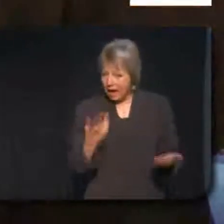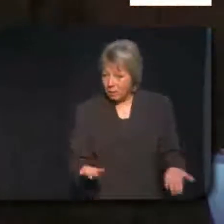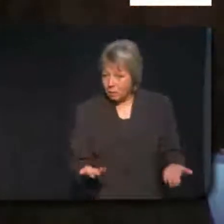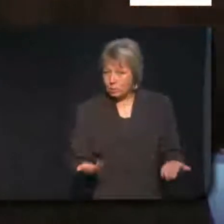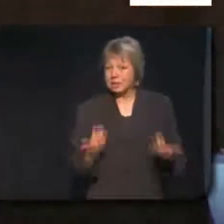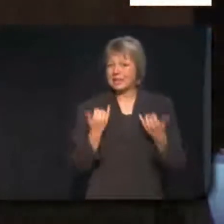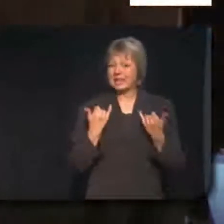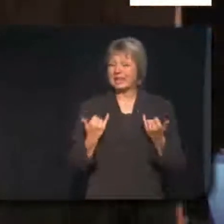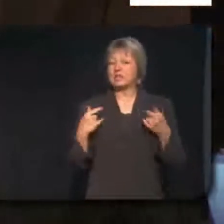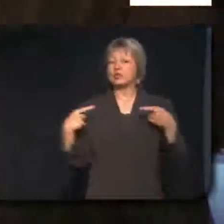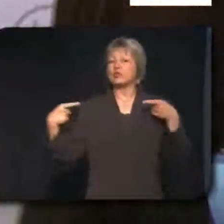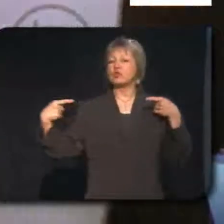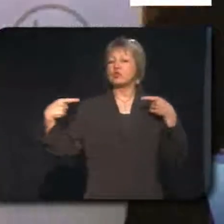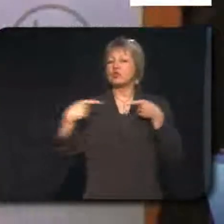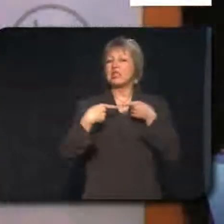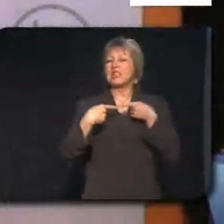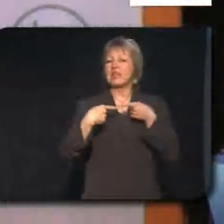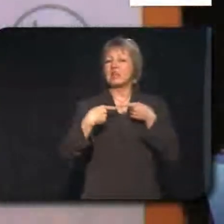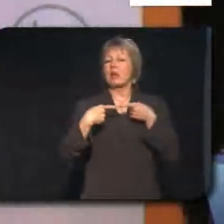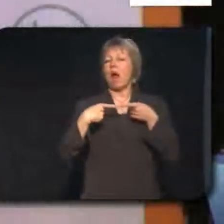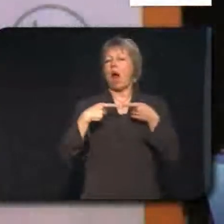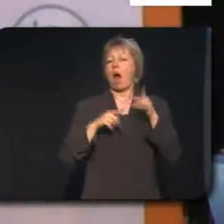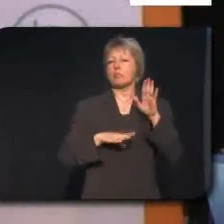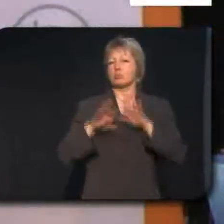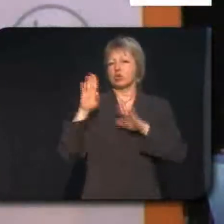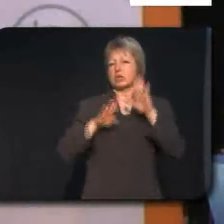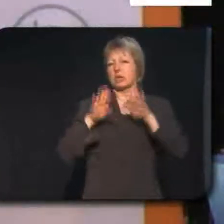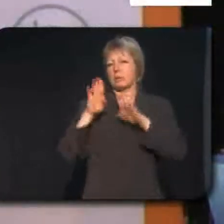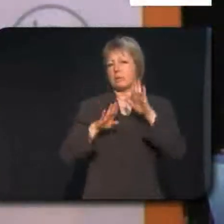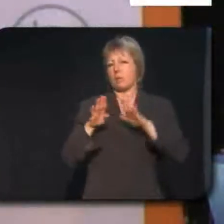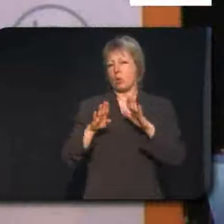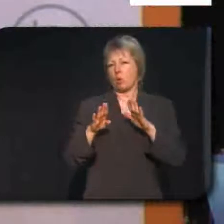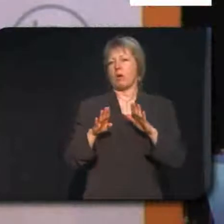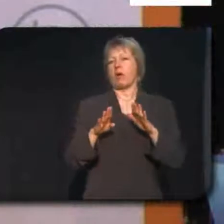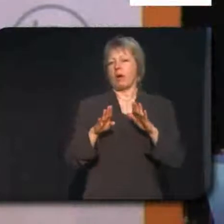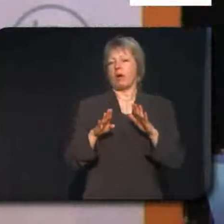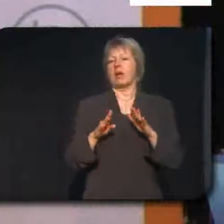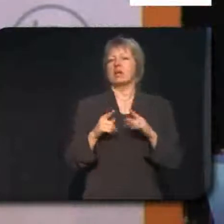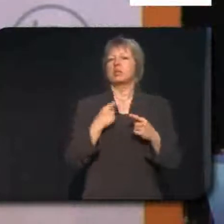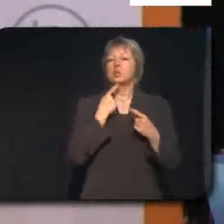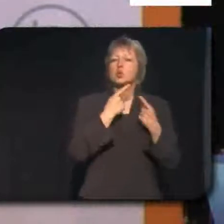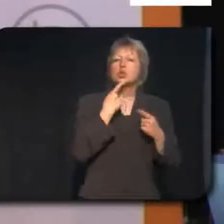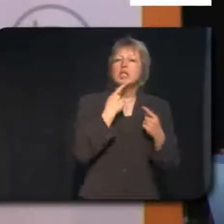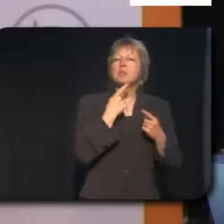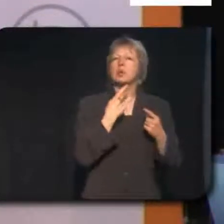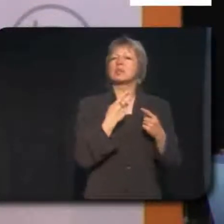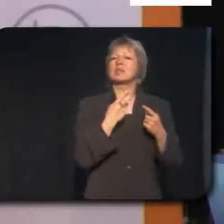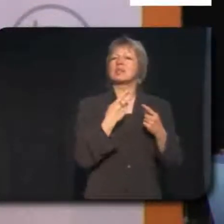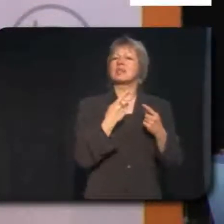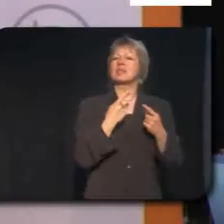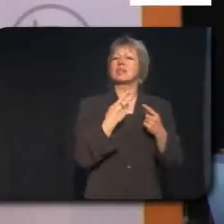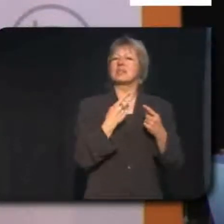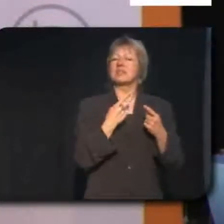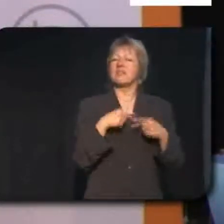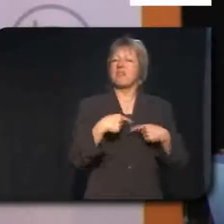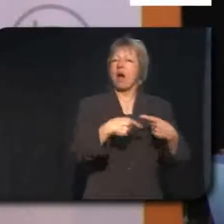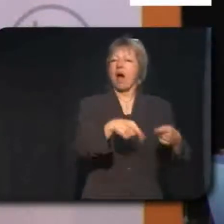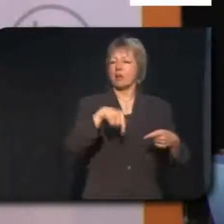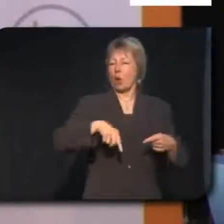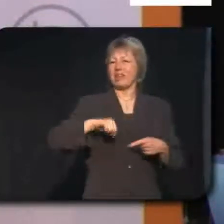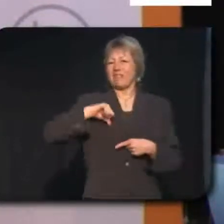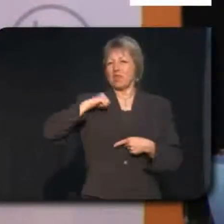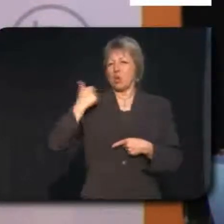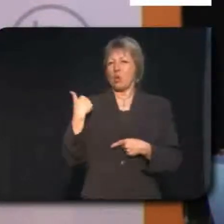stichabstimmung machen zwischen den beiden erfolgreichsten Anträgen des profil-verfahrens heute morgen und dann